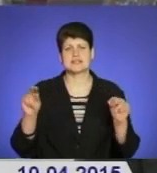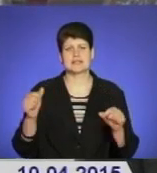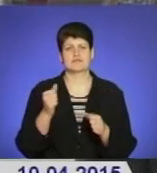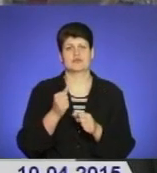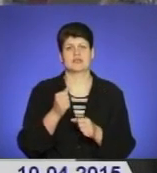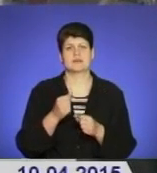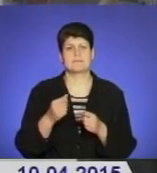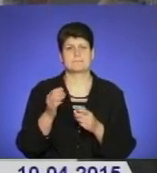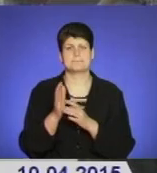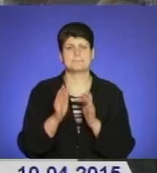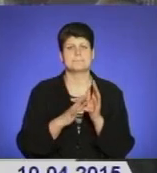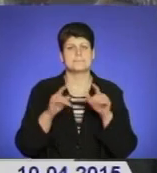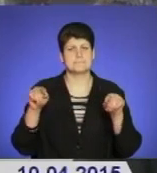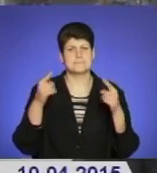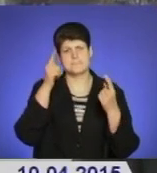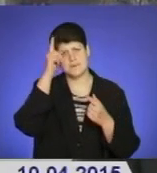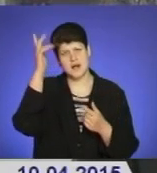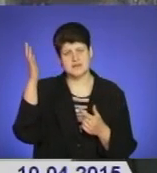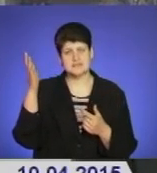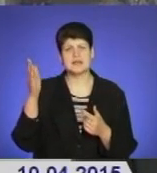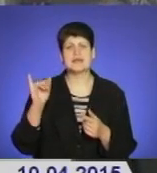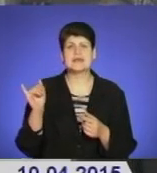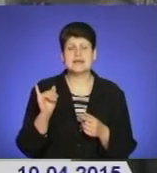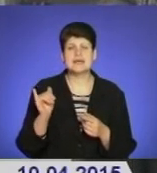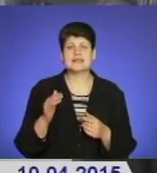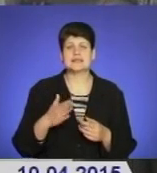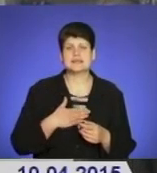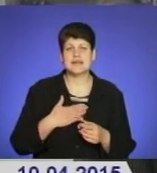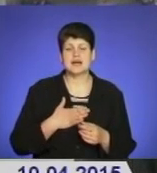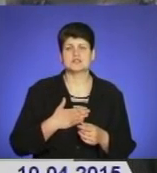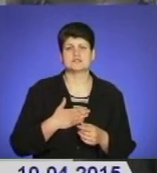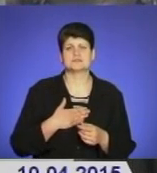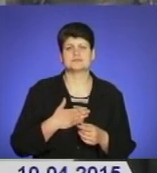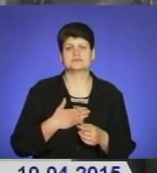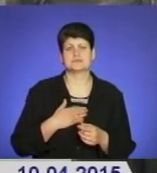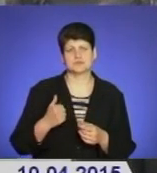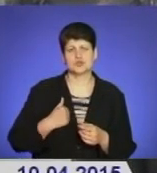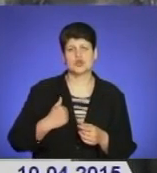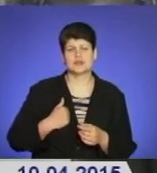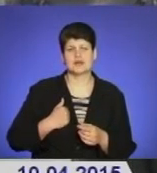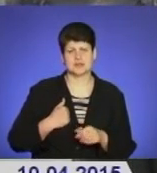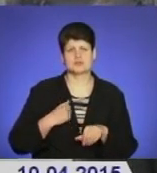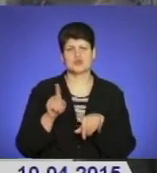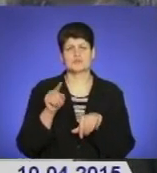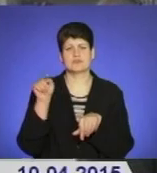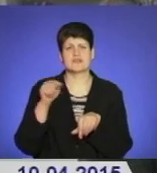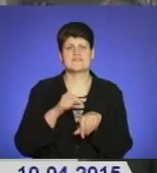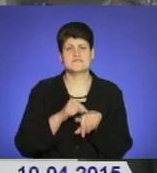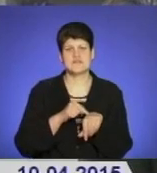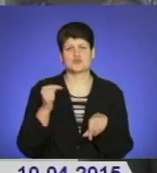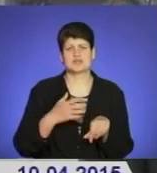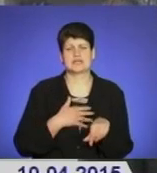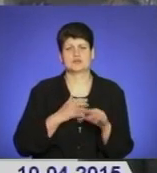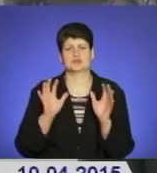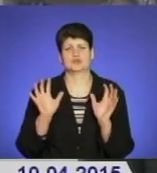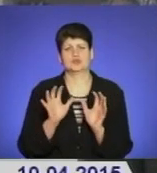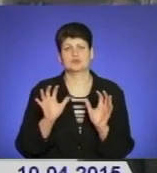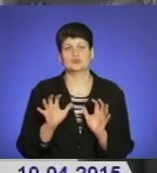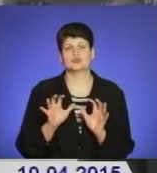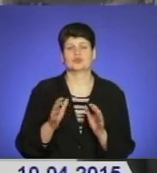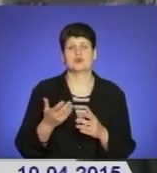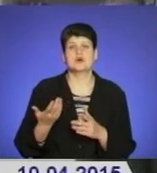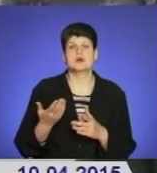і солдатам нашим, щоб вони відчували нашу якусь турботу чи їхню в